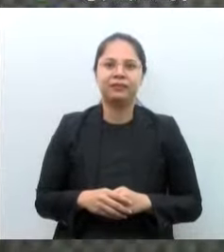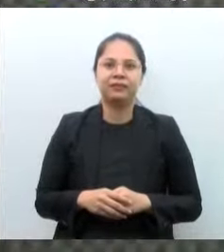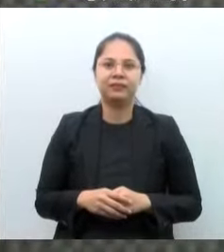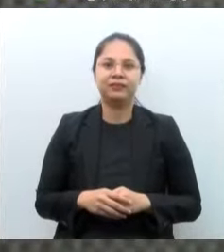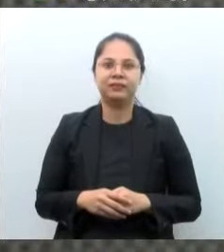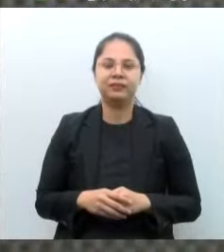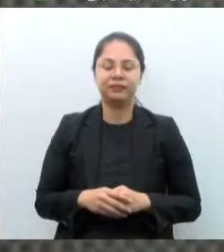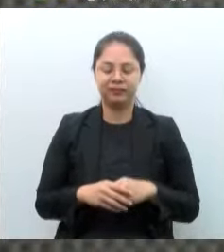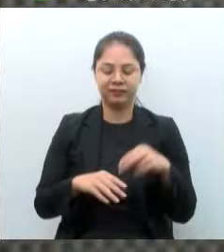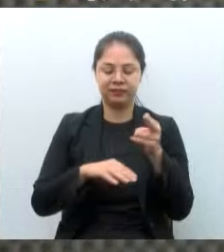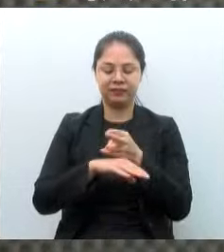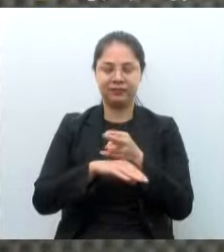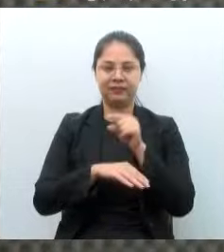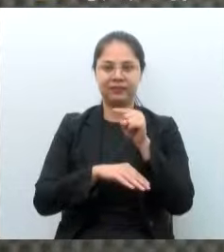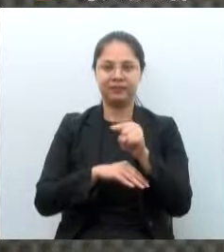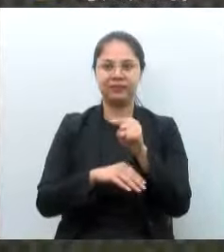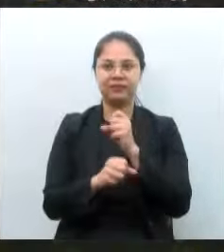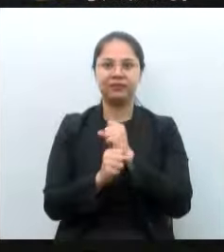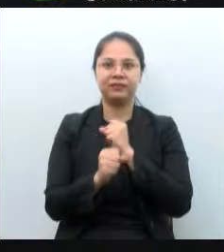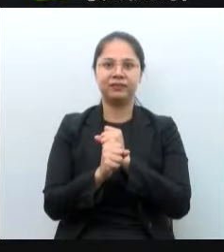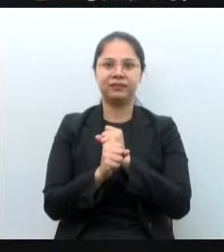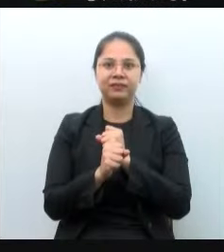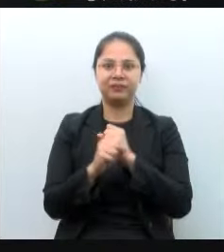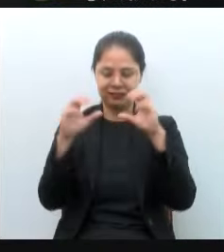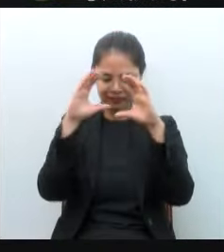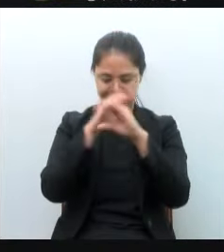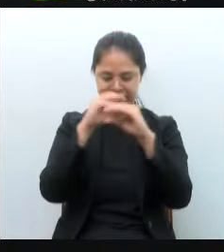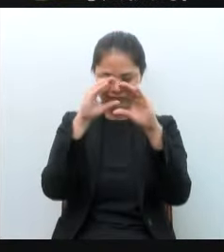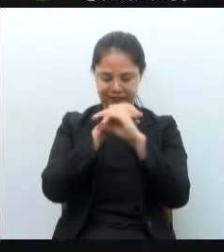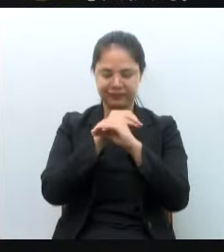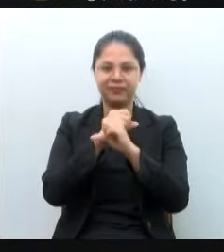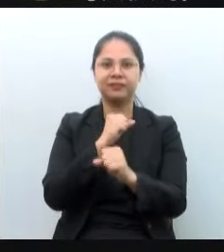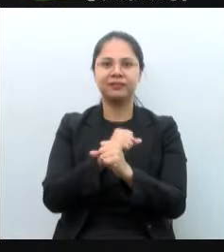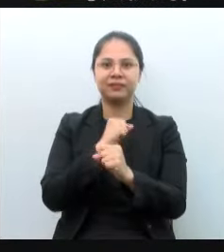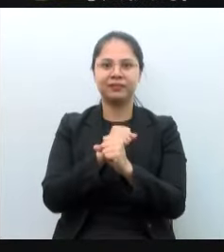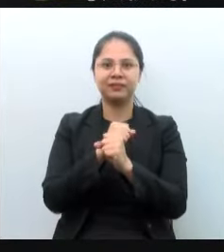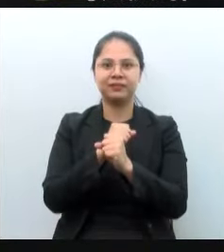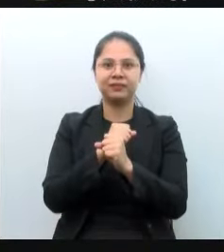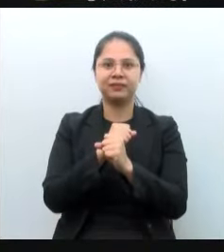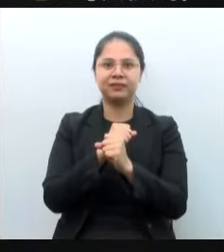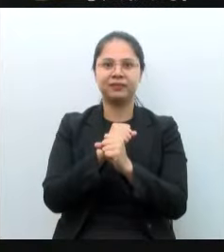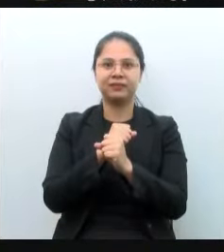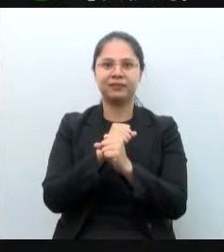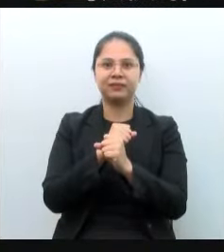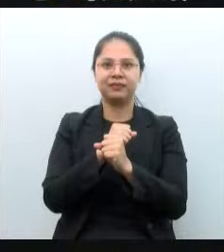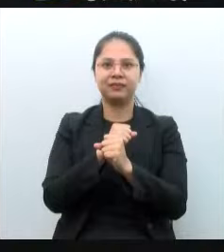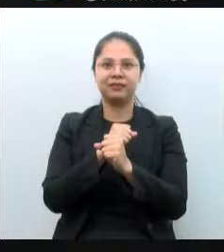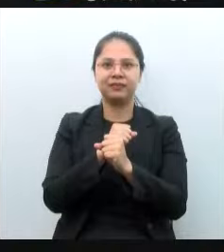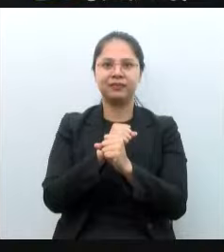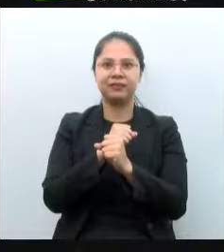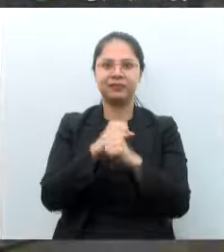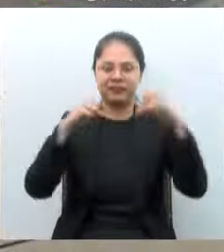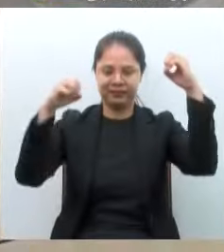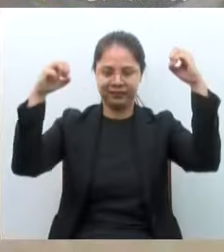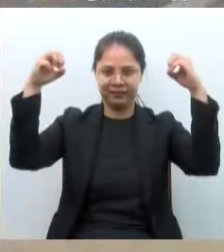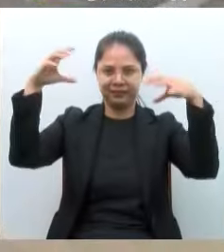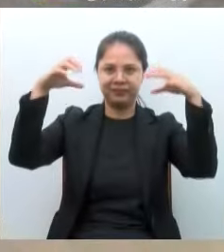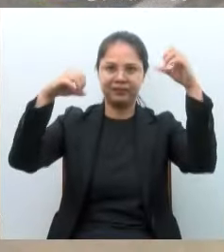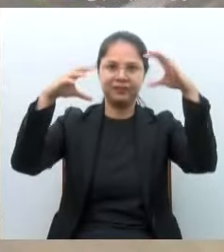ภาพยนตร์เรื่องนี้เราถ่ายทำกันตอนกลางคืนซะส่วนใหญ่ครับผมก็เลยจะเป็นในเรื่องของแสง